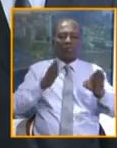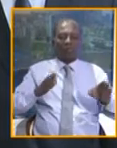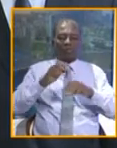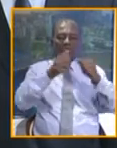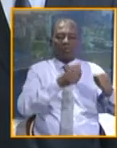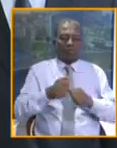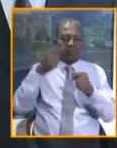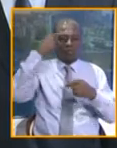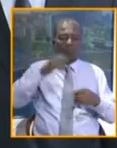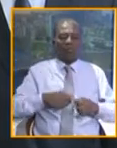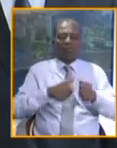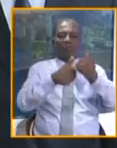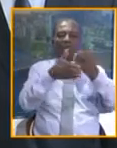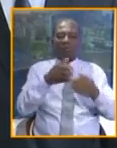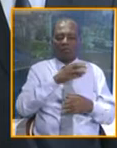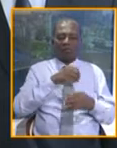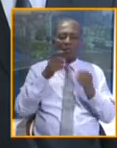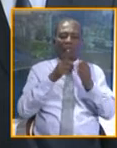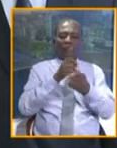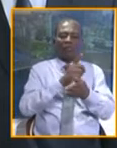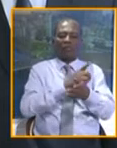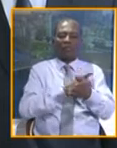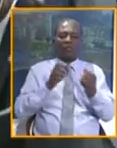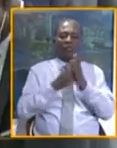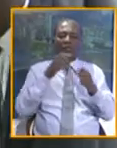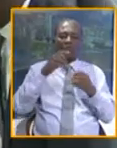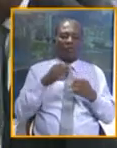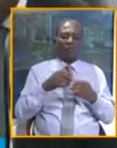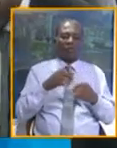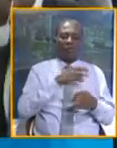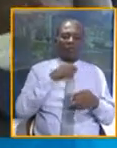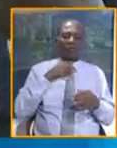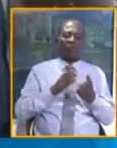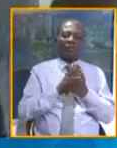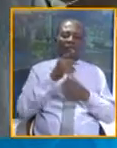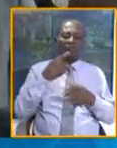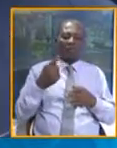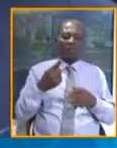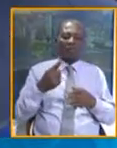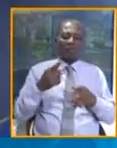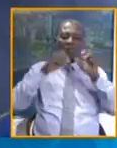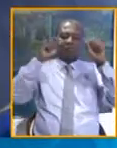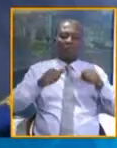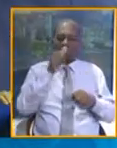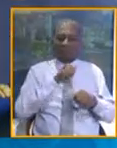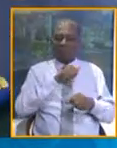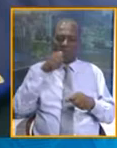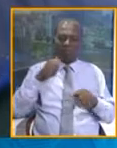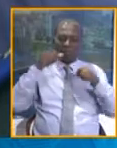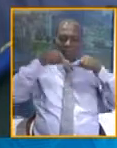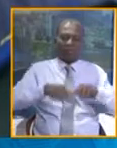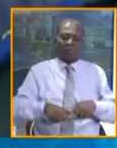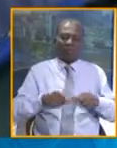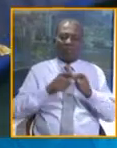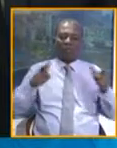ensemble pour conduire le développement économique sur les prochaines années. Et il faut bien le relever, le secteur privé ivoirien reste l'un